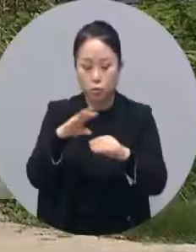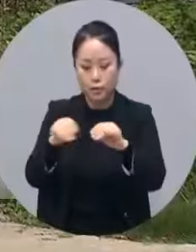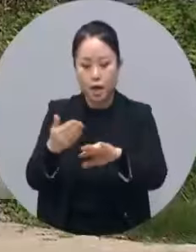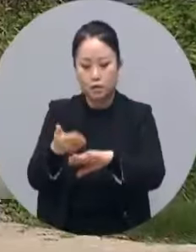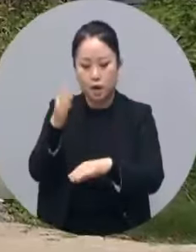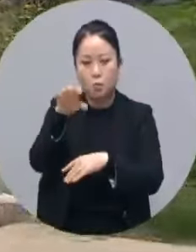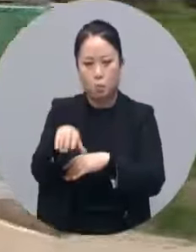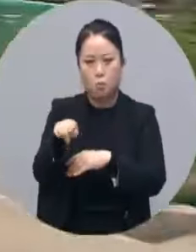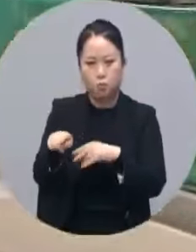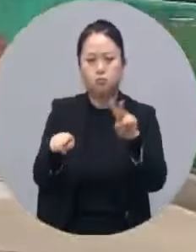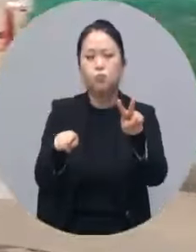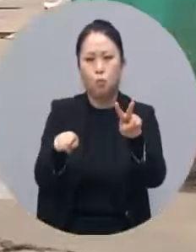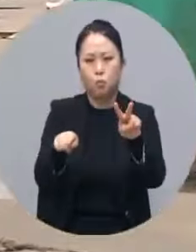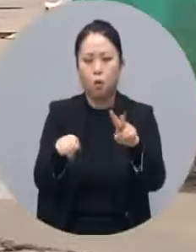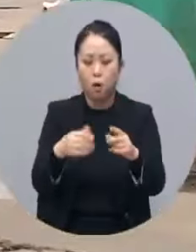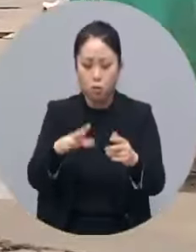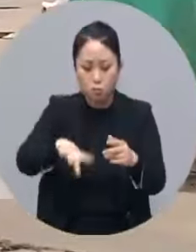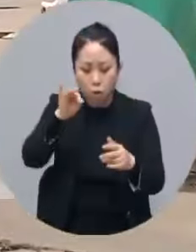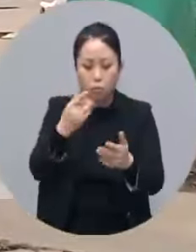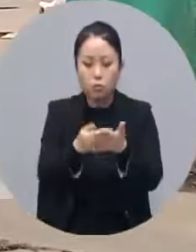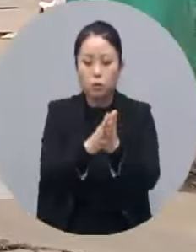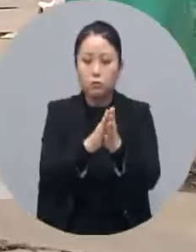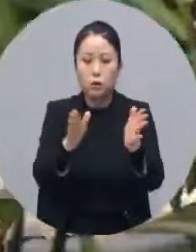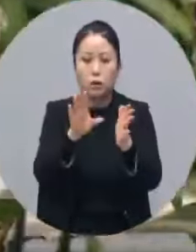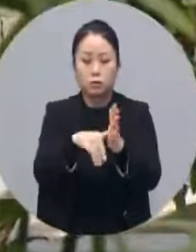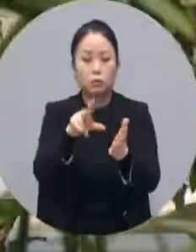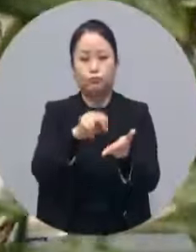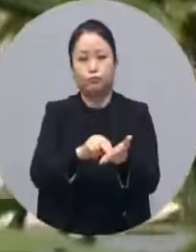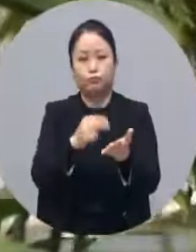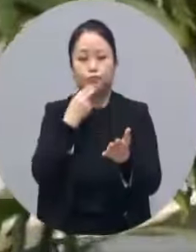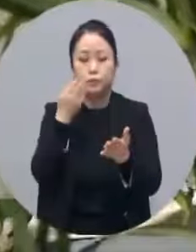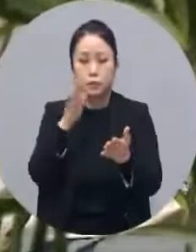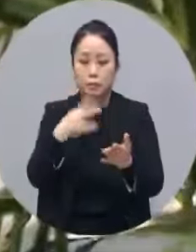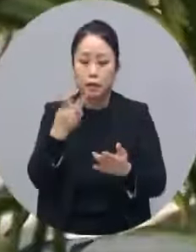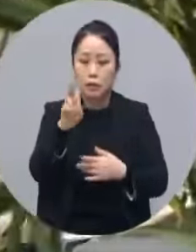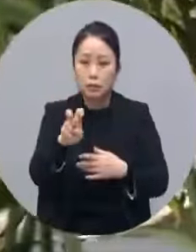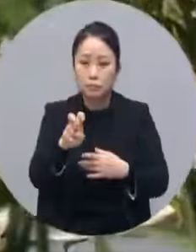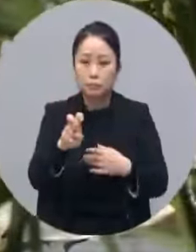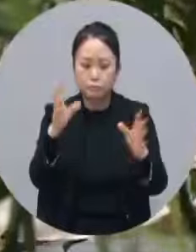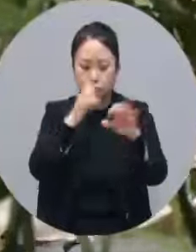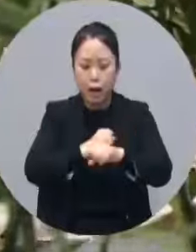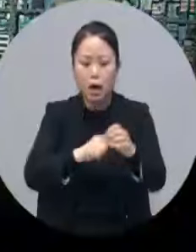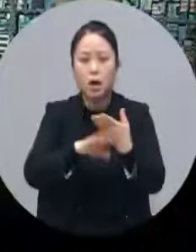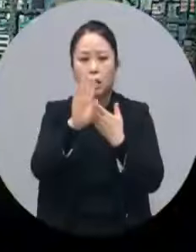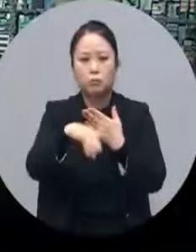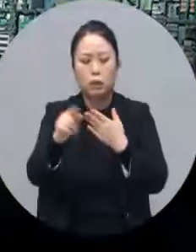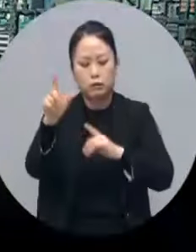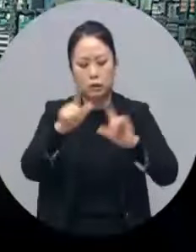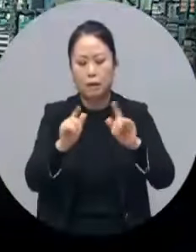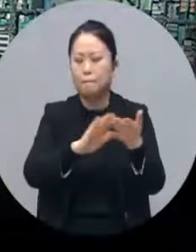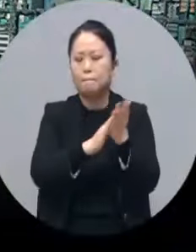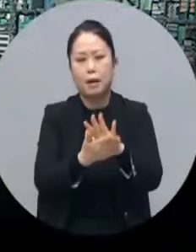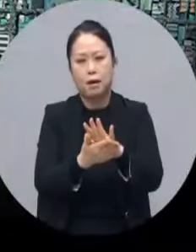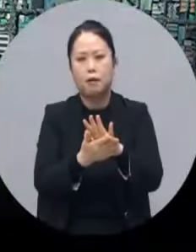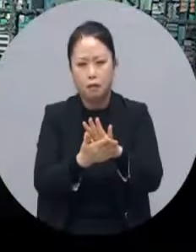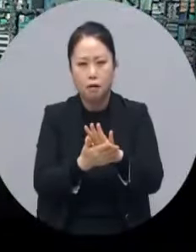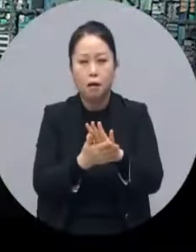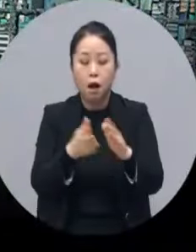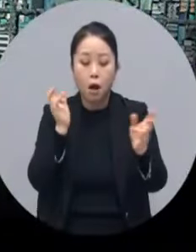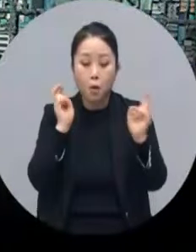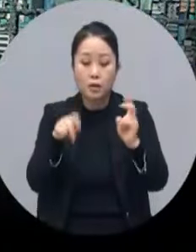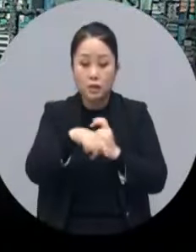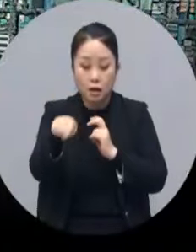착공전 지안 조사 때는 문제없던 시설이었지만 2020년 붕괴사고 이후 상황이 급변했습니다 시공사는 사고 지점과